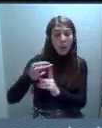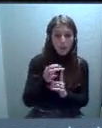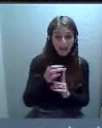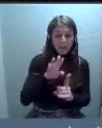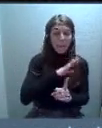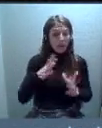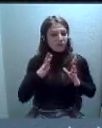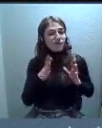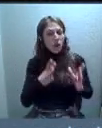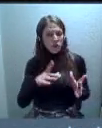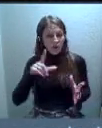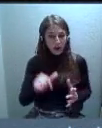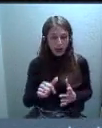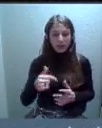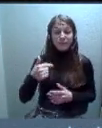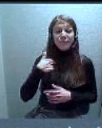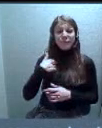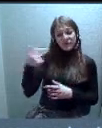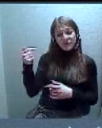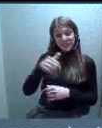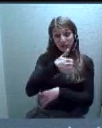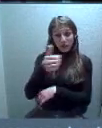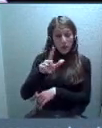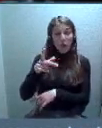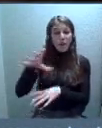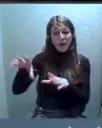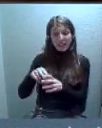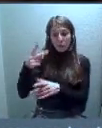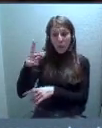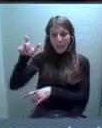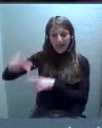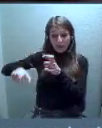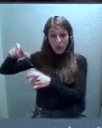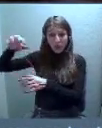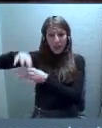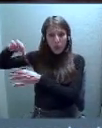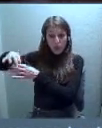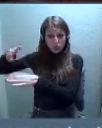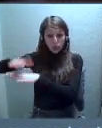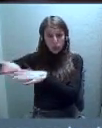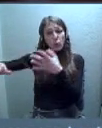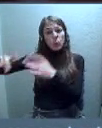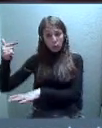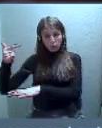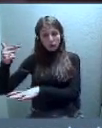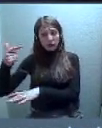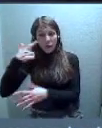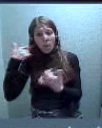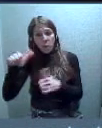là accompagné de deux élus, qui sont également conseillers régionaux, deux élus sur 12, vous voyez l'implication que nous